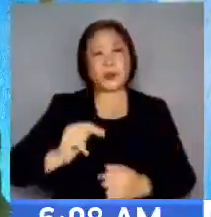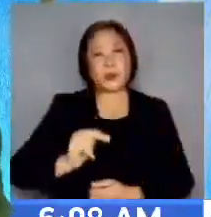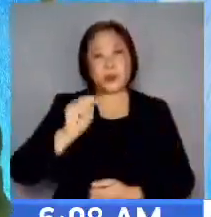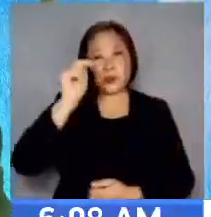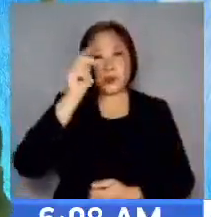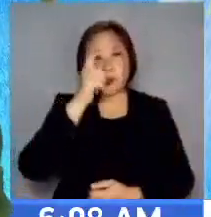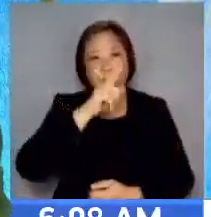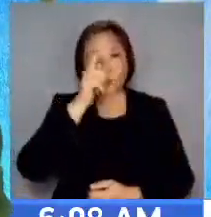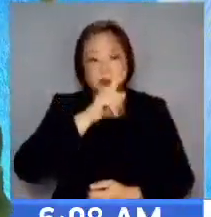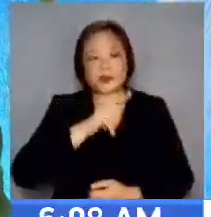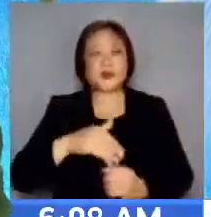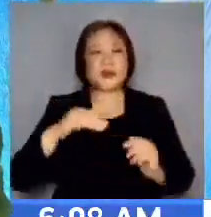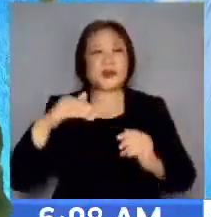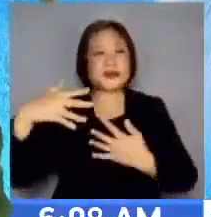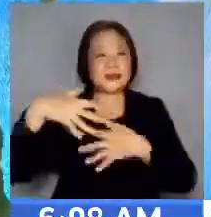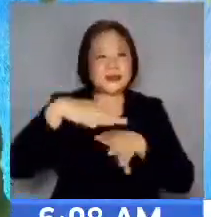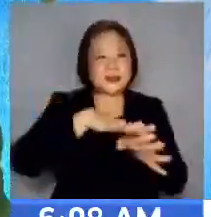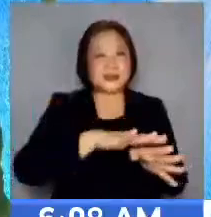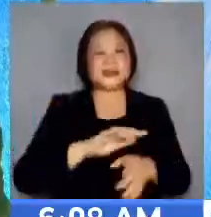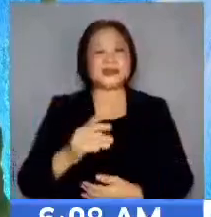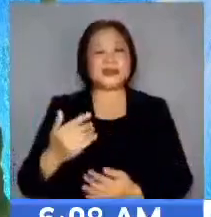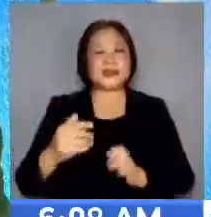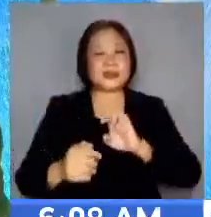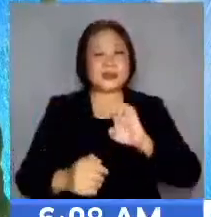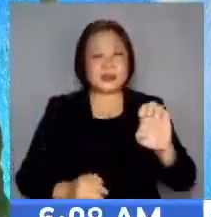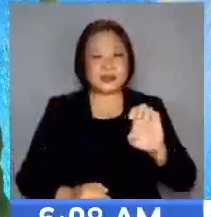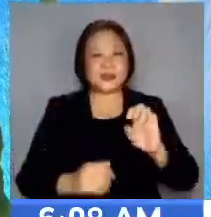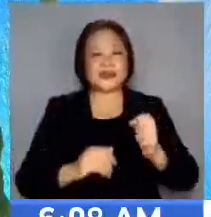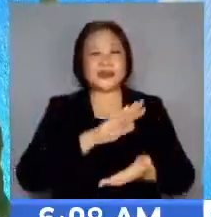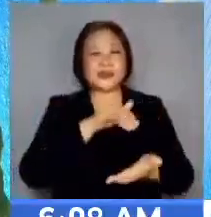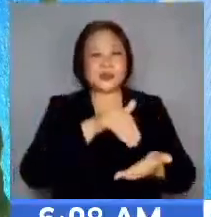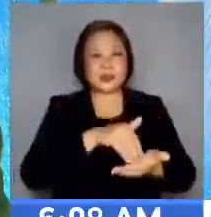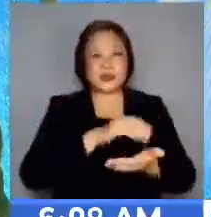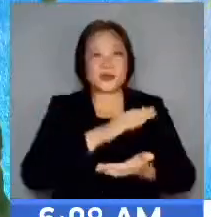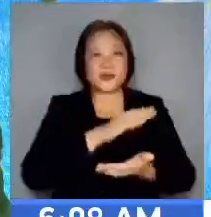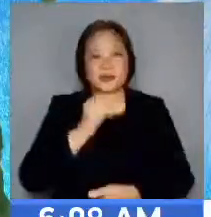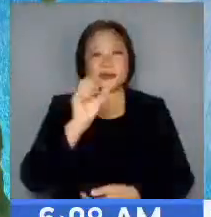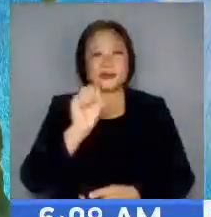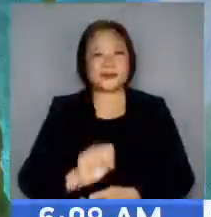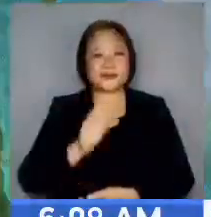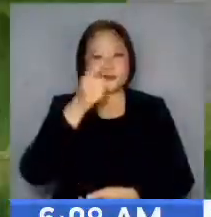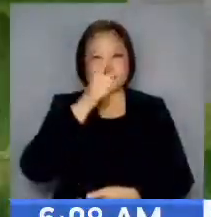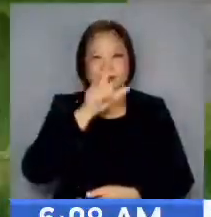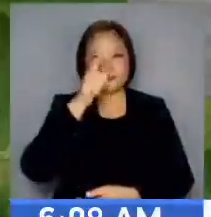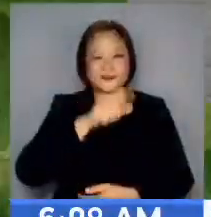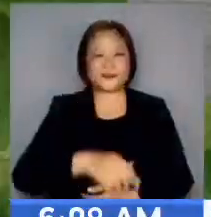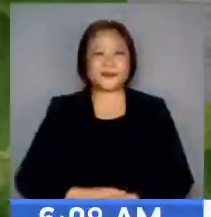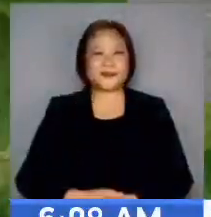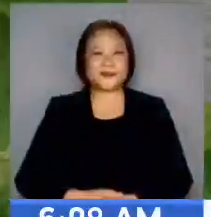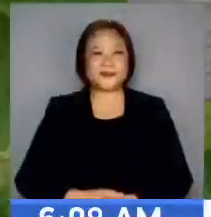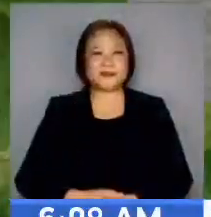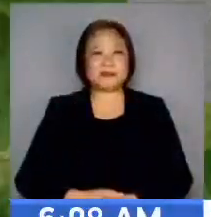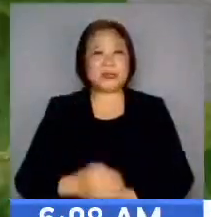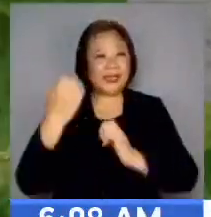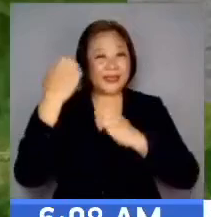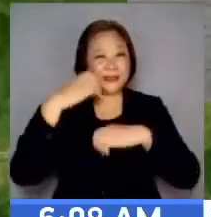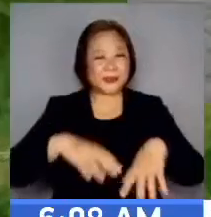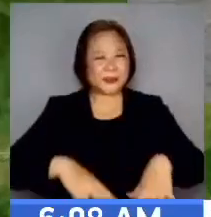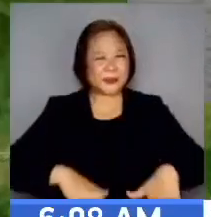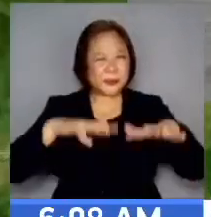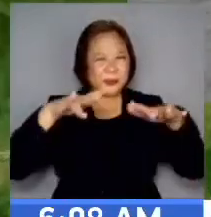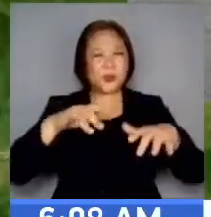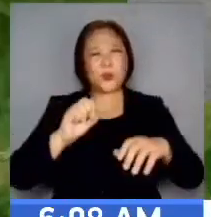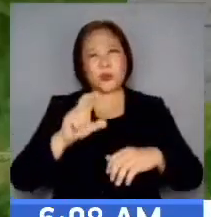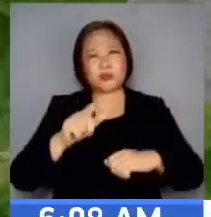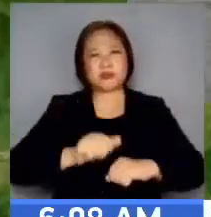umiiral sa eastern section ng Central at Southern Luzon. Posible pa rin po ang pagbaha o pagguho ng lupa sa gitna ng